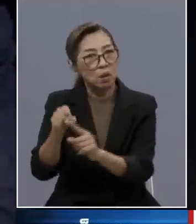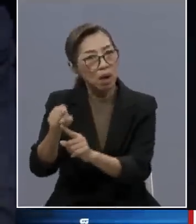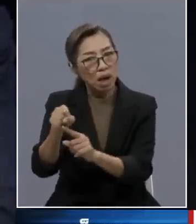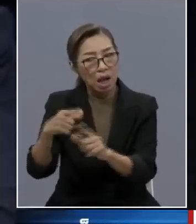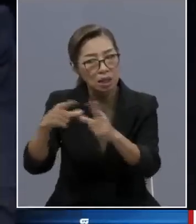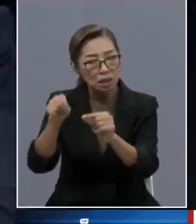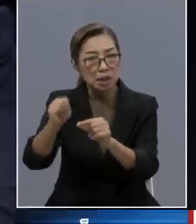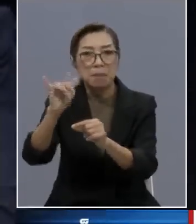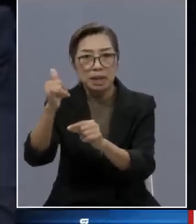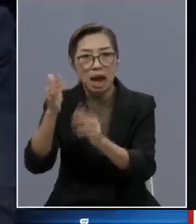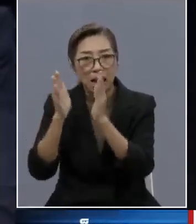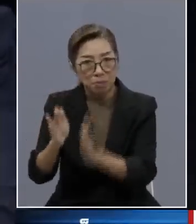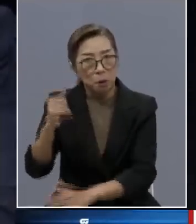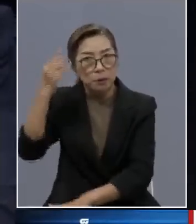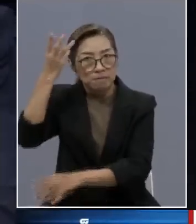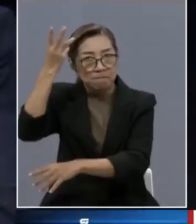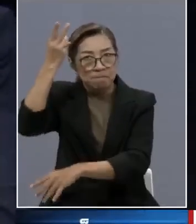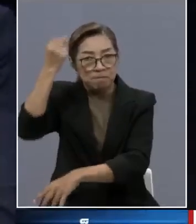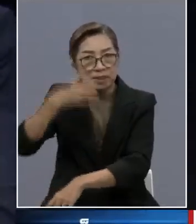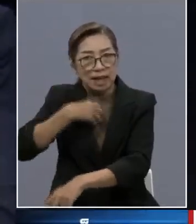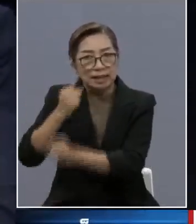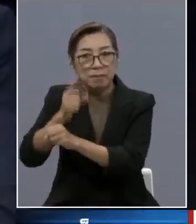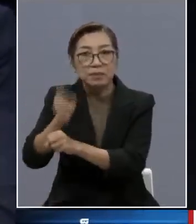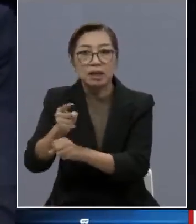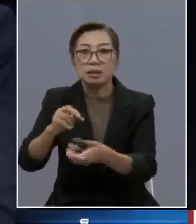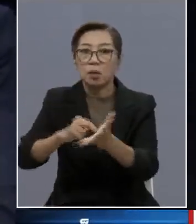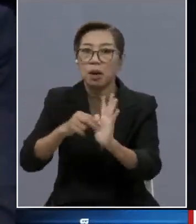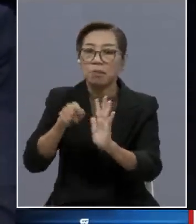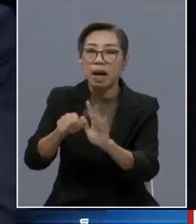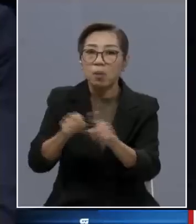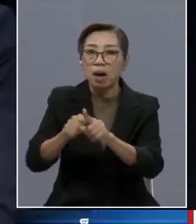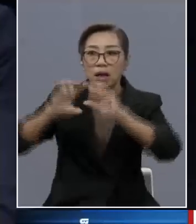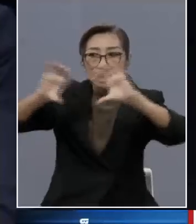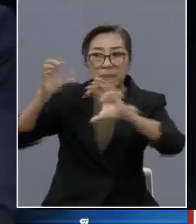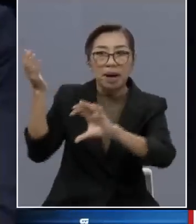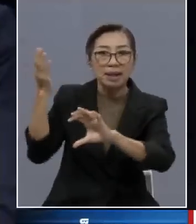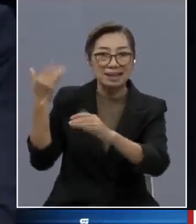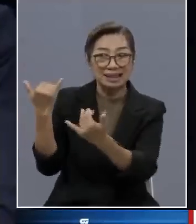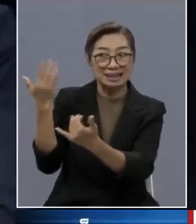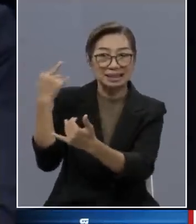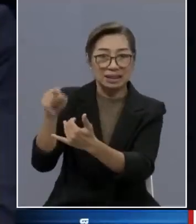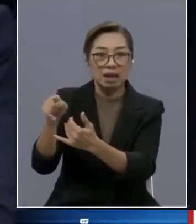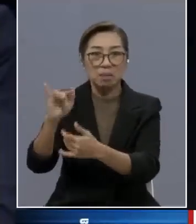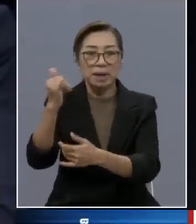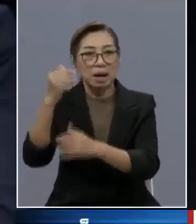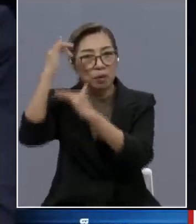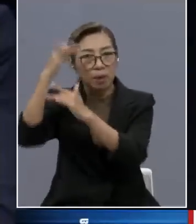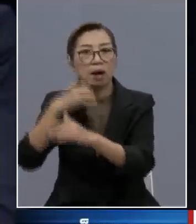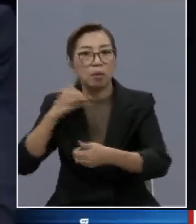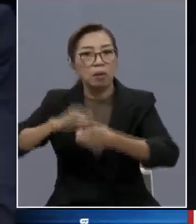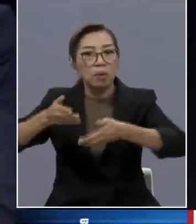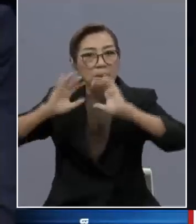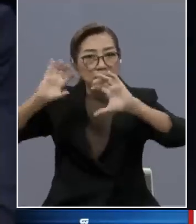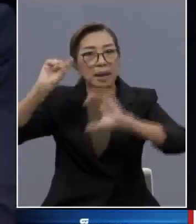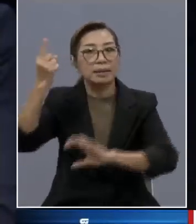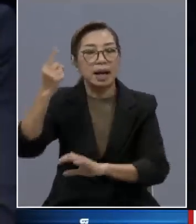าคำตอบกันแต่เป็นสูตรที่ทำให้ขั้วรัฐบาลเดิมพอจะยังมีหวังด้วยนะฮะขณะเดียวกันยังมีข่าวปล่อยใต้ดินอีกจำนวน